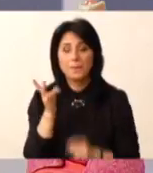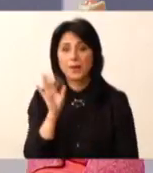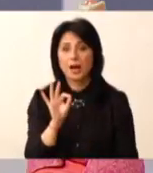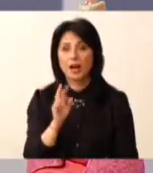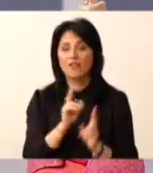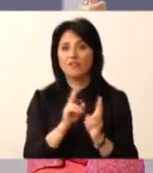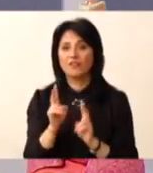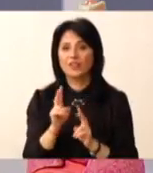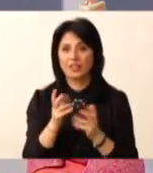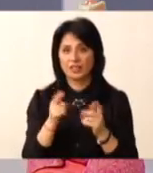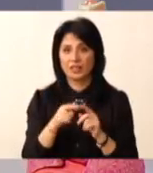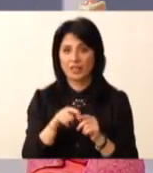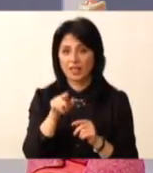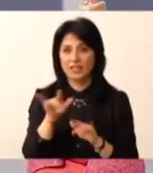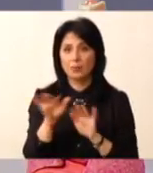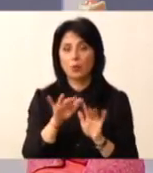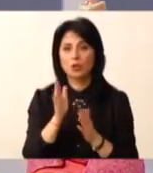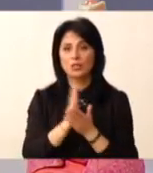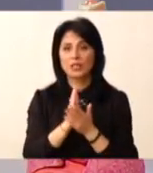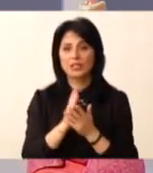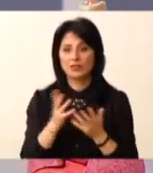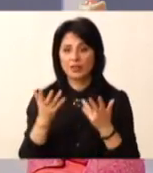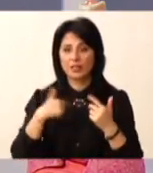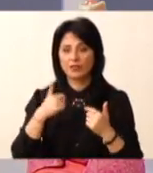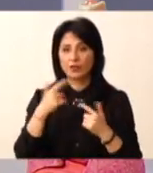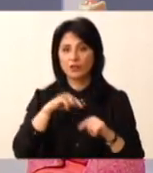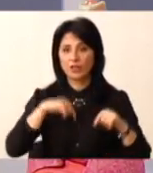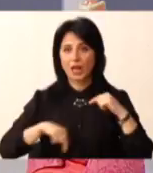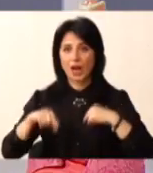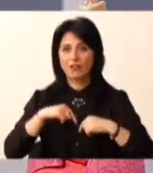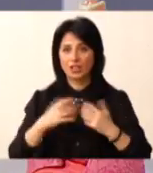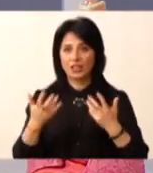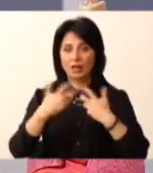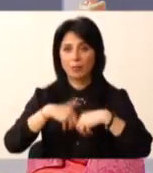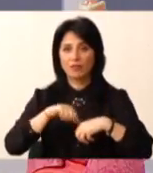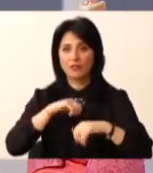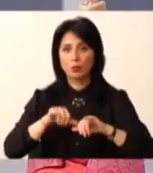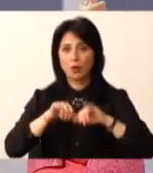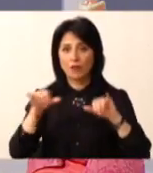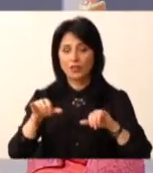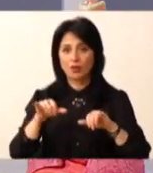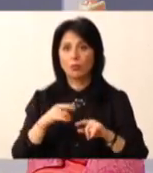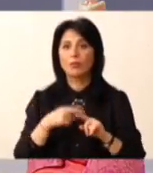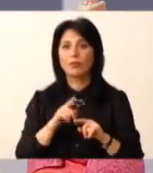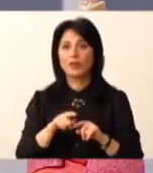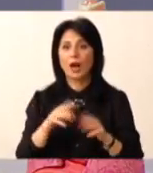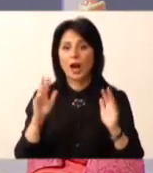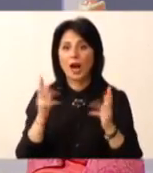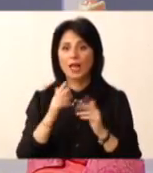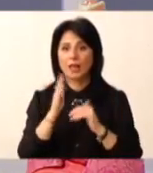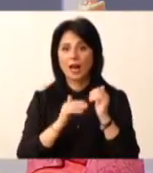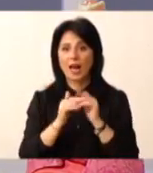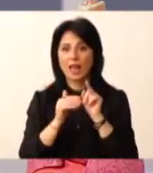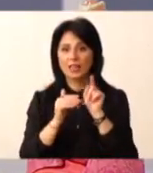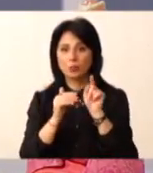მაგრამ ვინაიდან აუტოიმუნური პროცესი არის იმუნური სისტემის აგრესიის შედეგად განვითარებული, მას ანთების